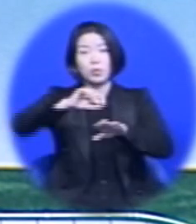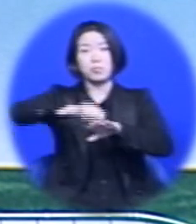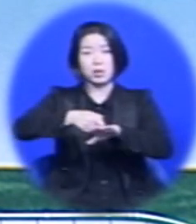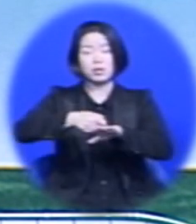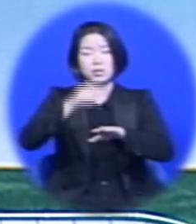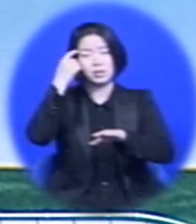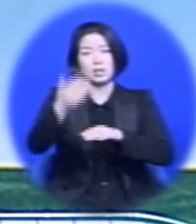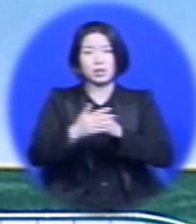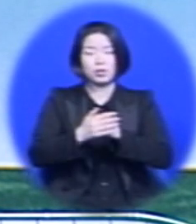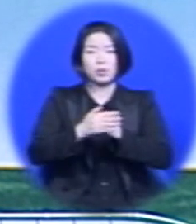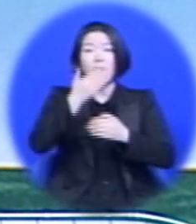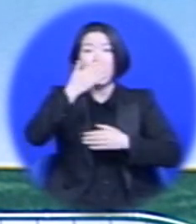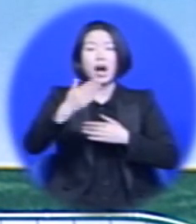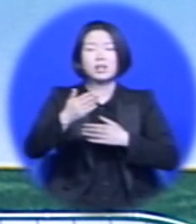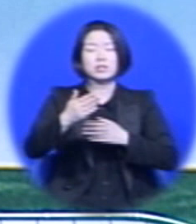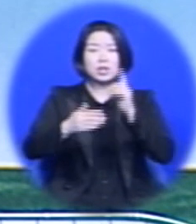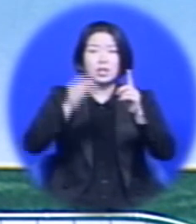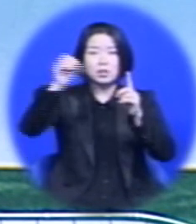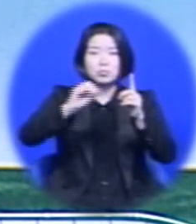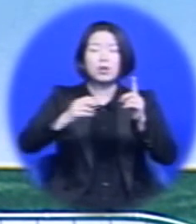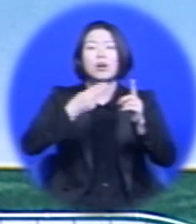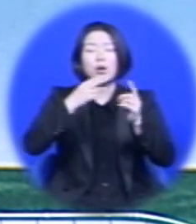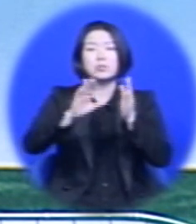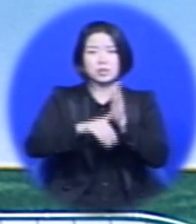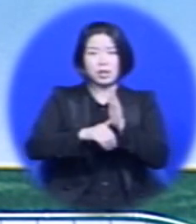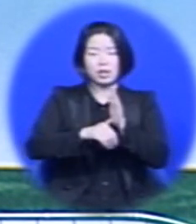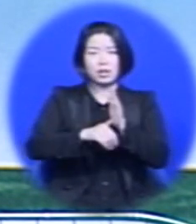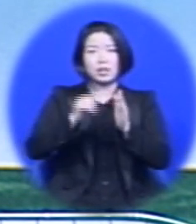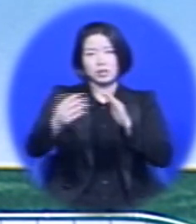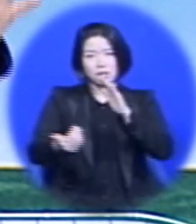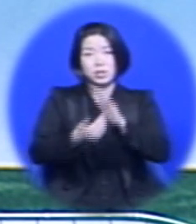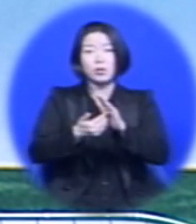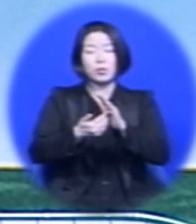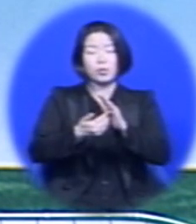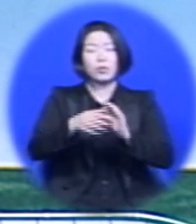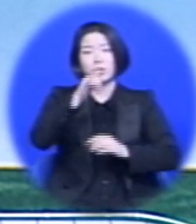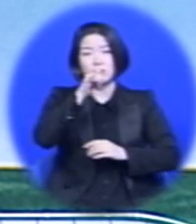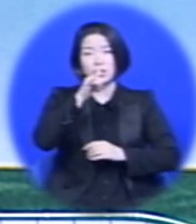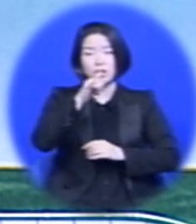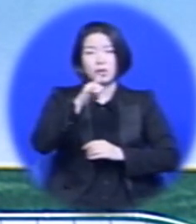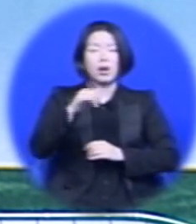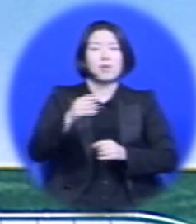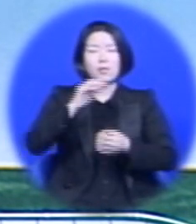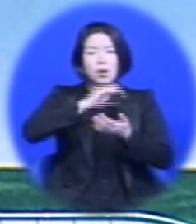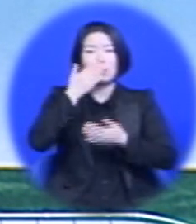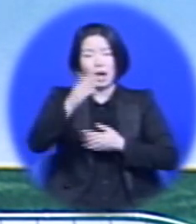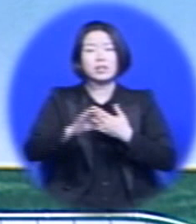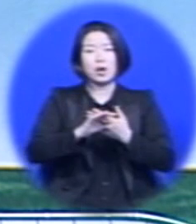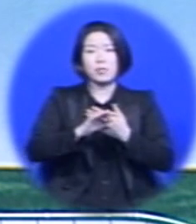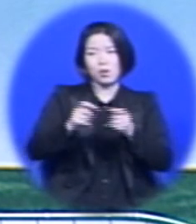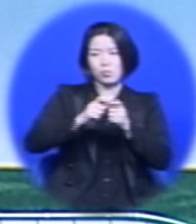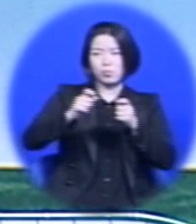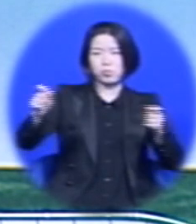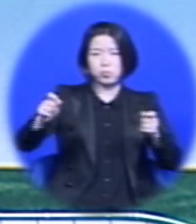가능성이 1% 없을 때 그때나 형이잖아 어지간하면 무기징역이 여러분